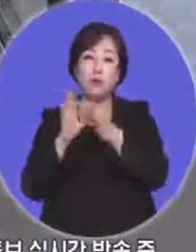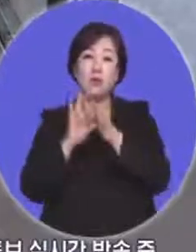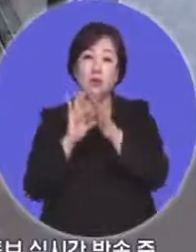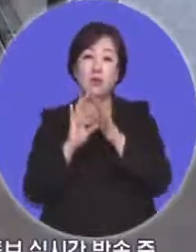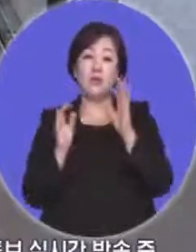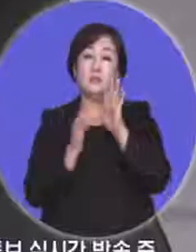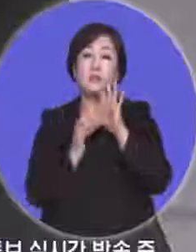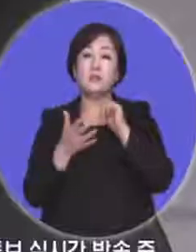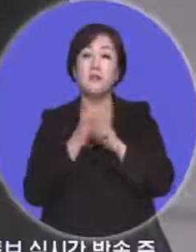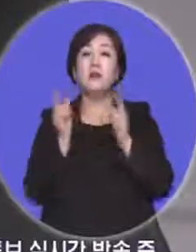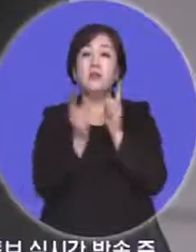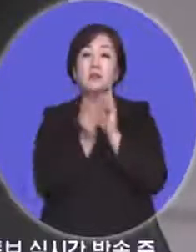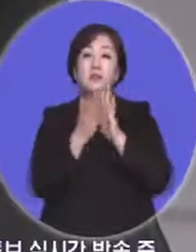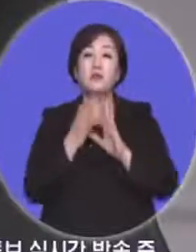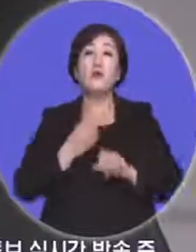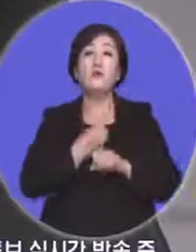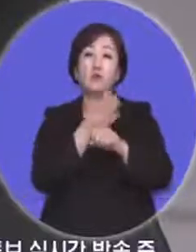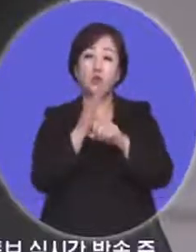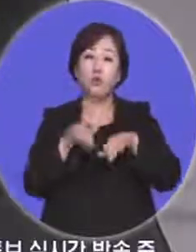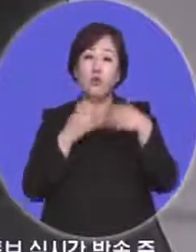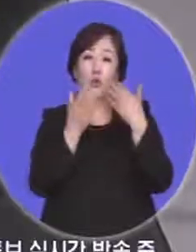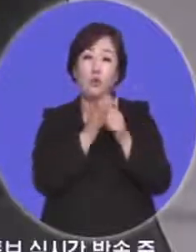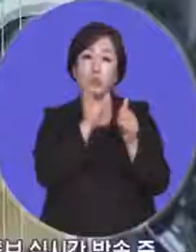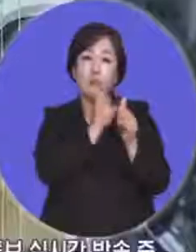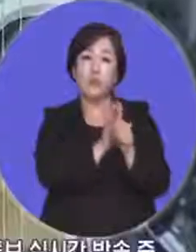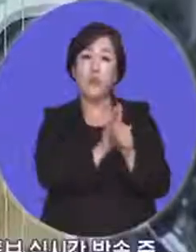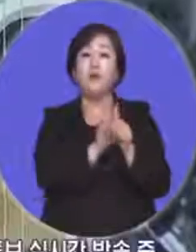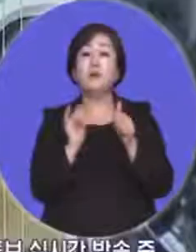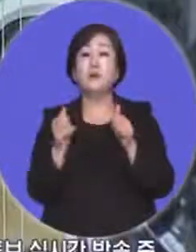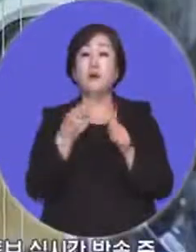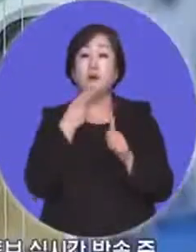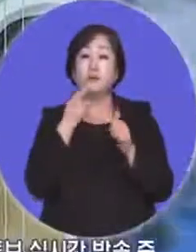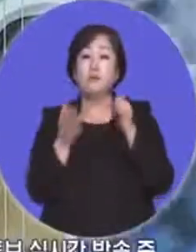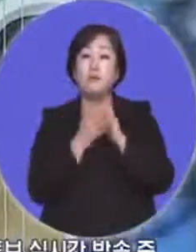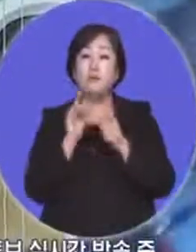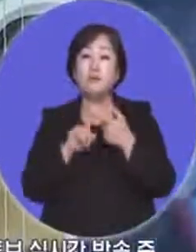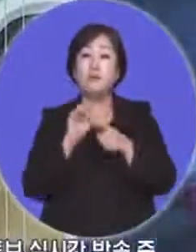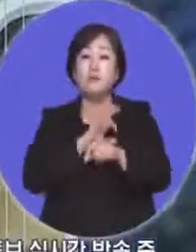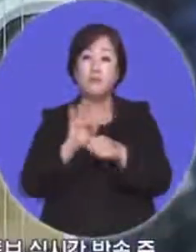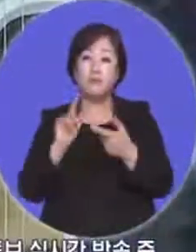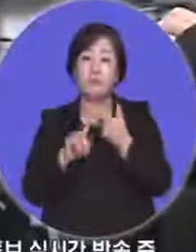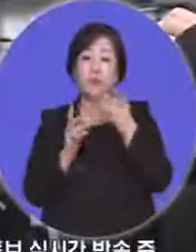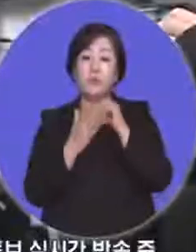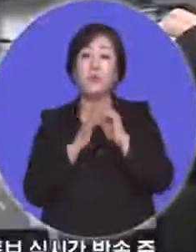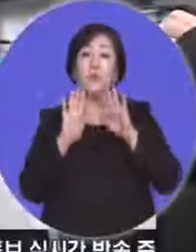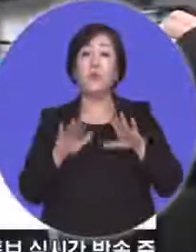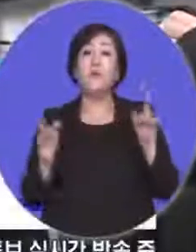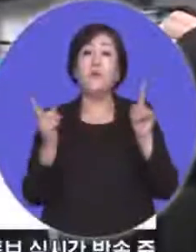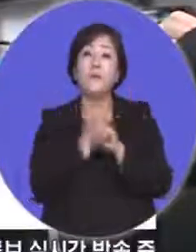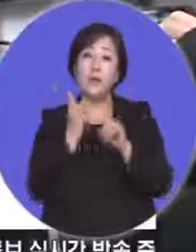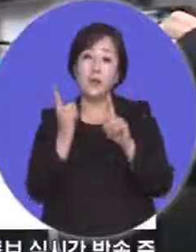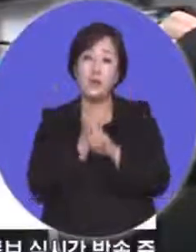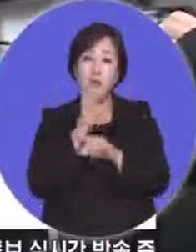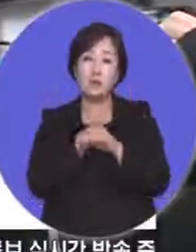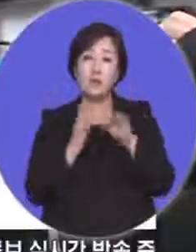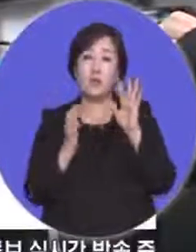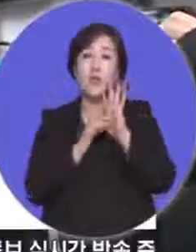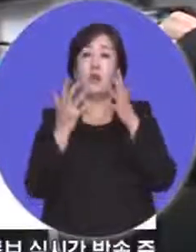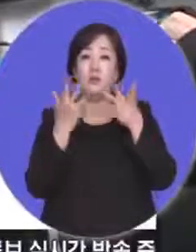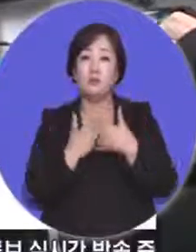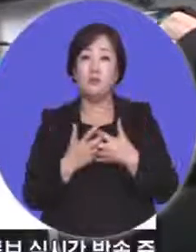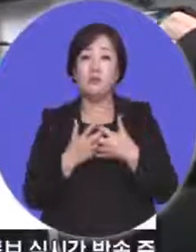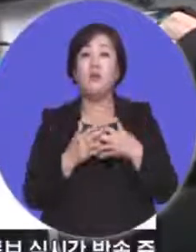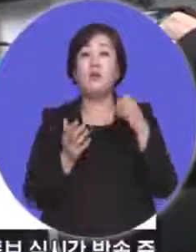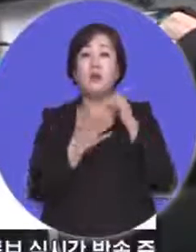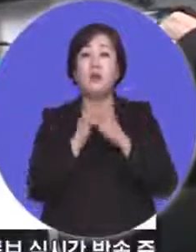제작과 편집, 송출까지 가능해 인원도 크게 줄었습니다. 이번에 바뀐 방송 장비는 조작하기